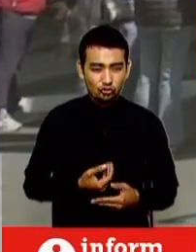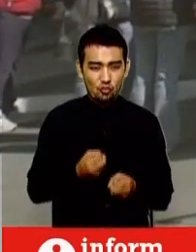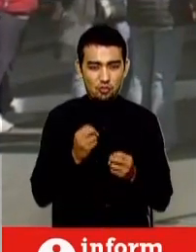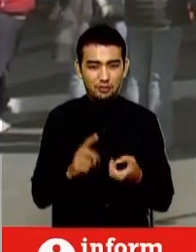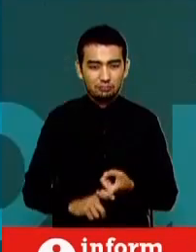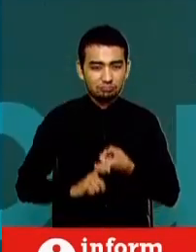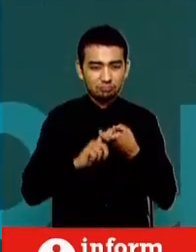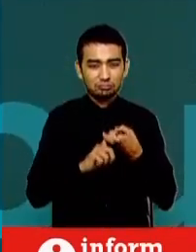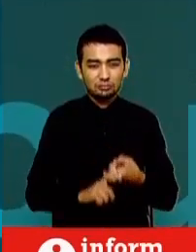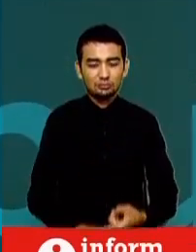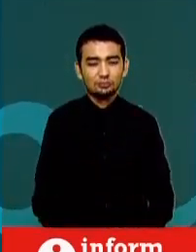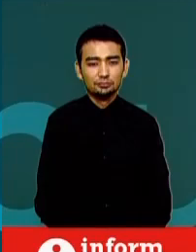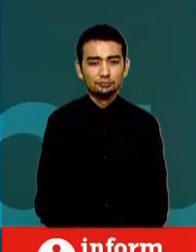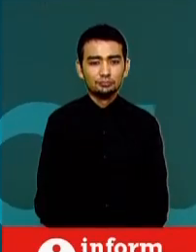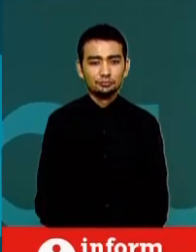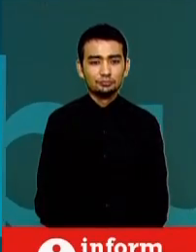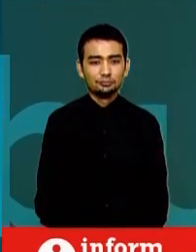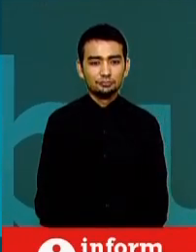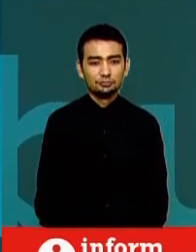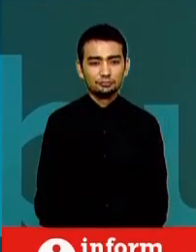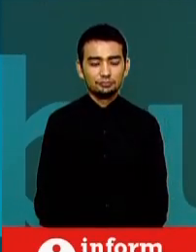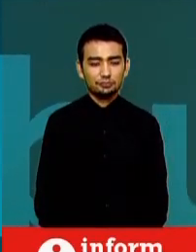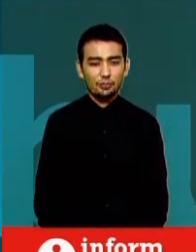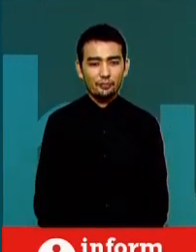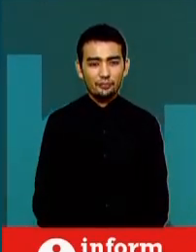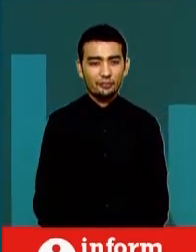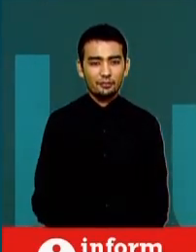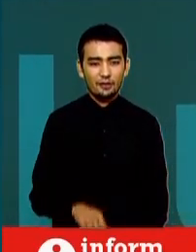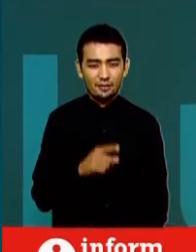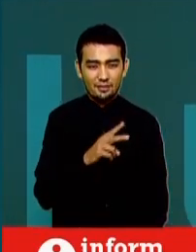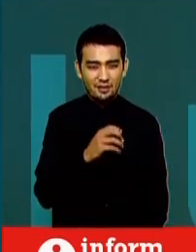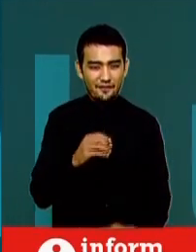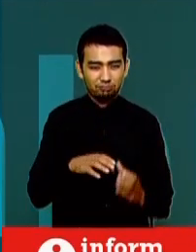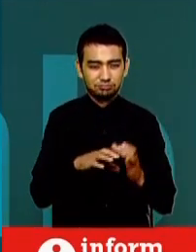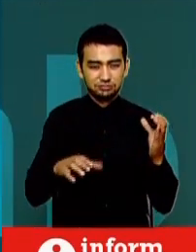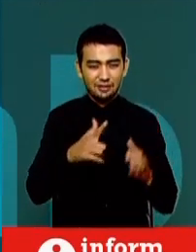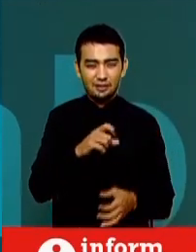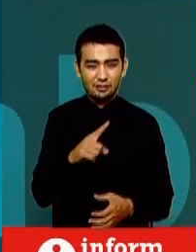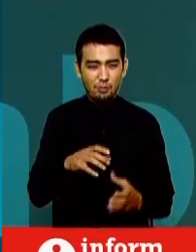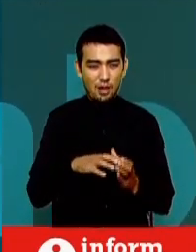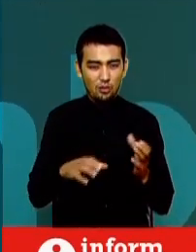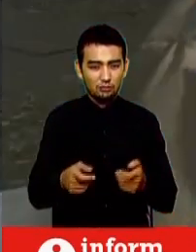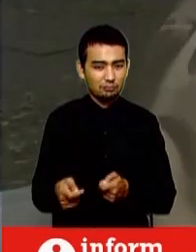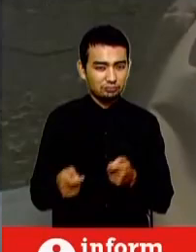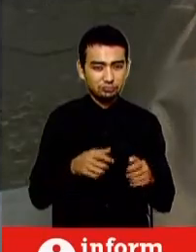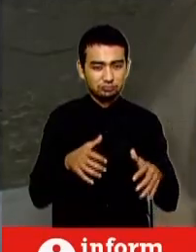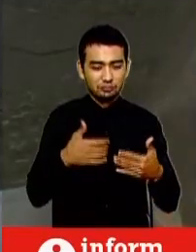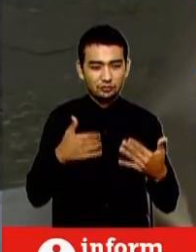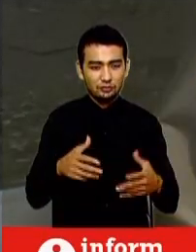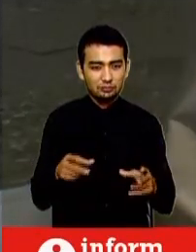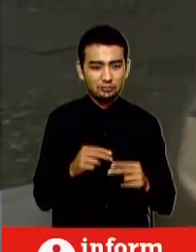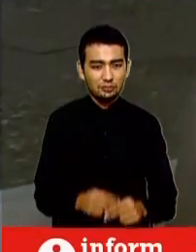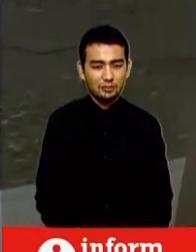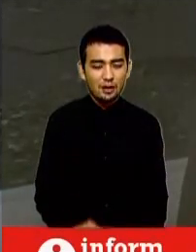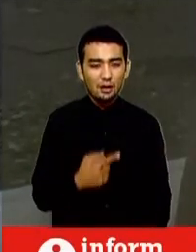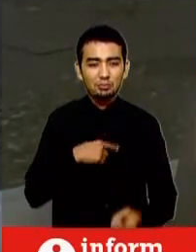опасности. Вот вынесли из кафе газовые баллоны. Вот, пожалуйста. Мы вот не